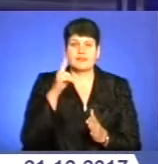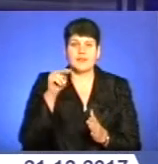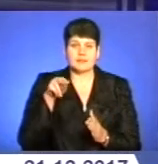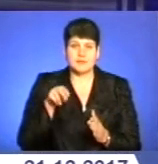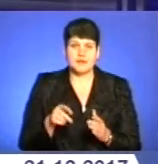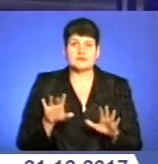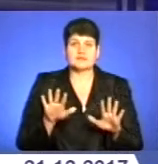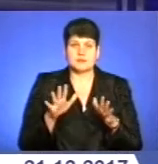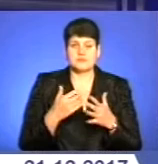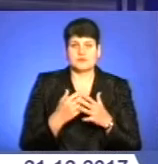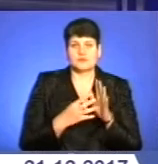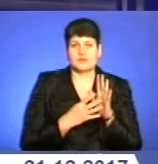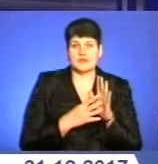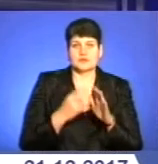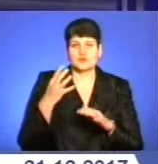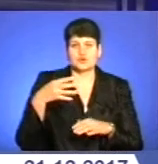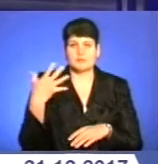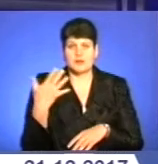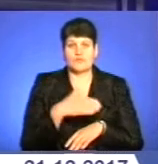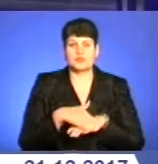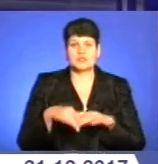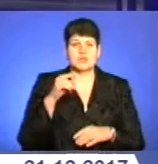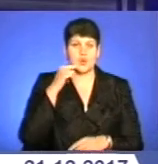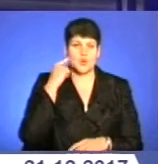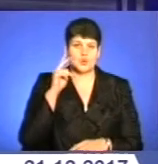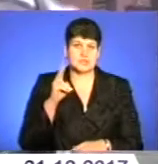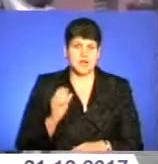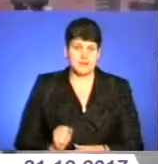трапилася близько 9:45 на вулиці Руська.